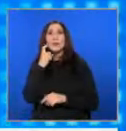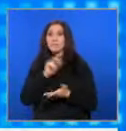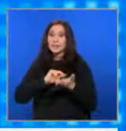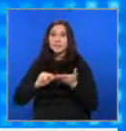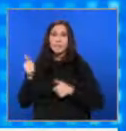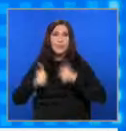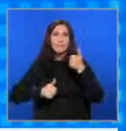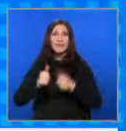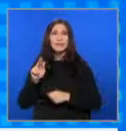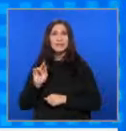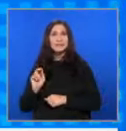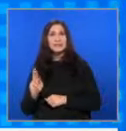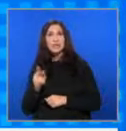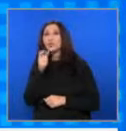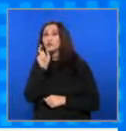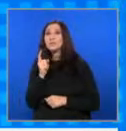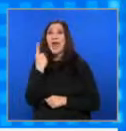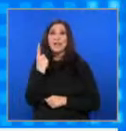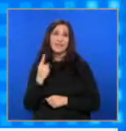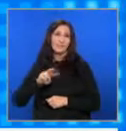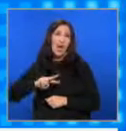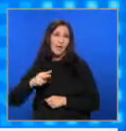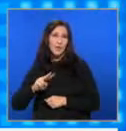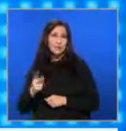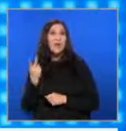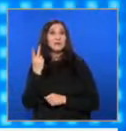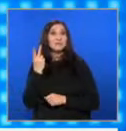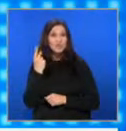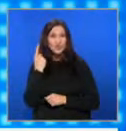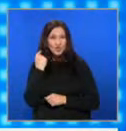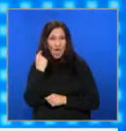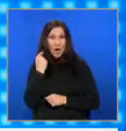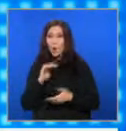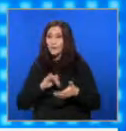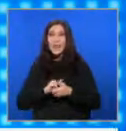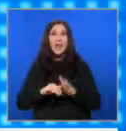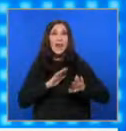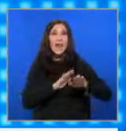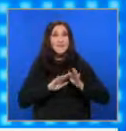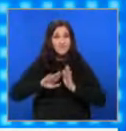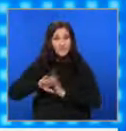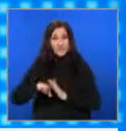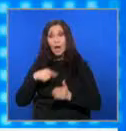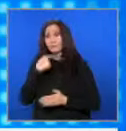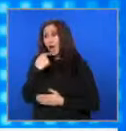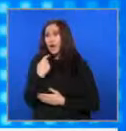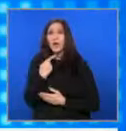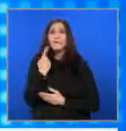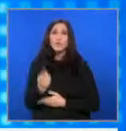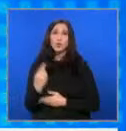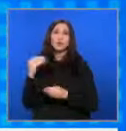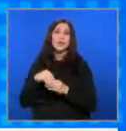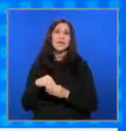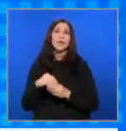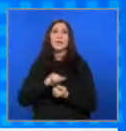надпреварата в ЦИК с думите, че са единствената алтернатива. Вчера и Обединение Левицата заяви участието си. В битката за лявото